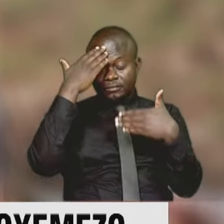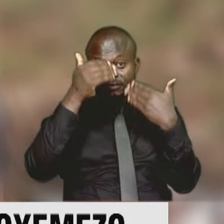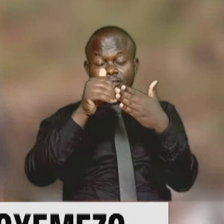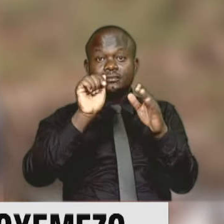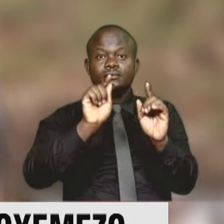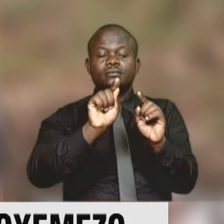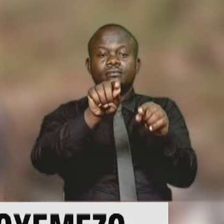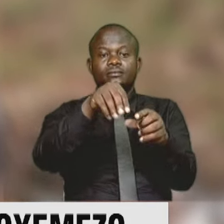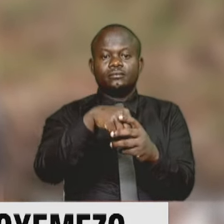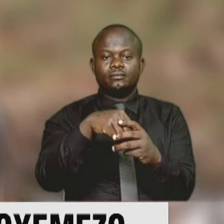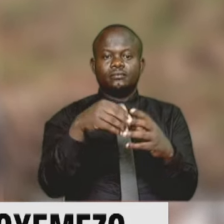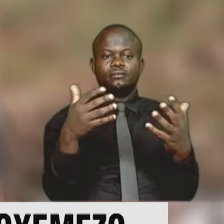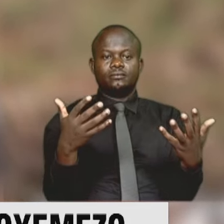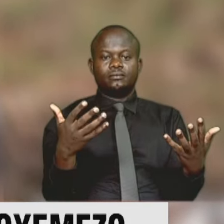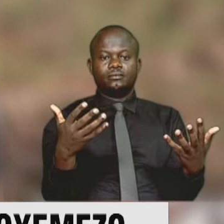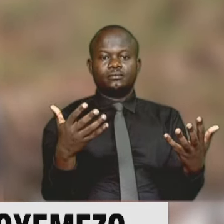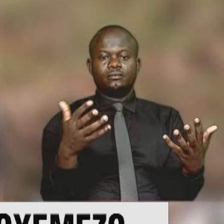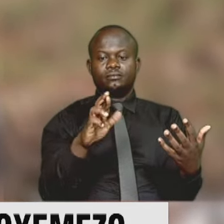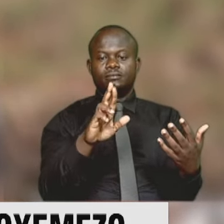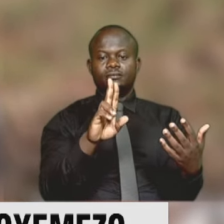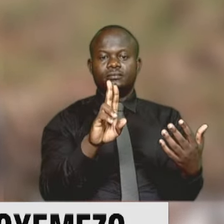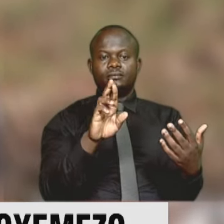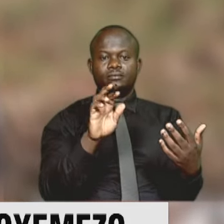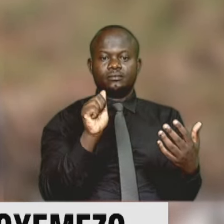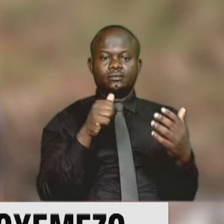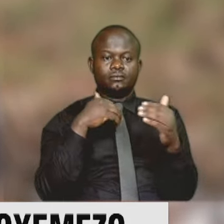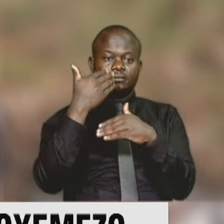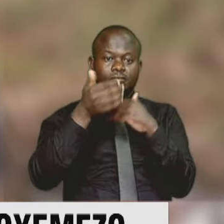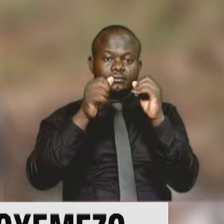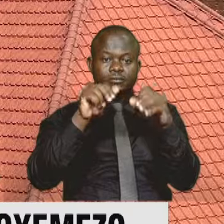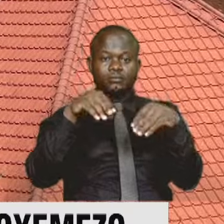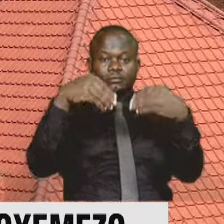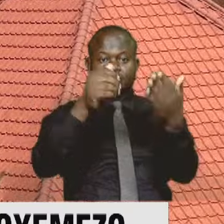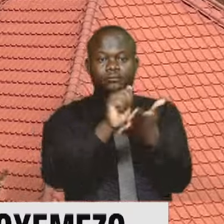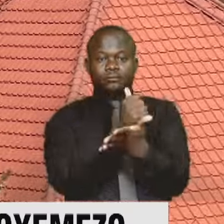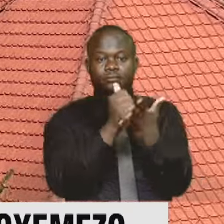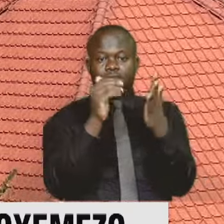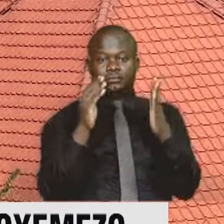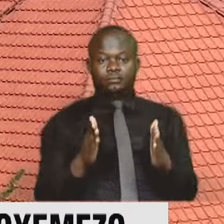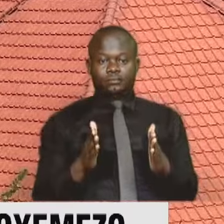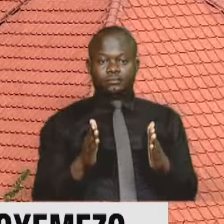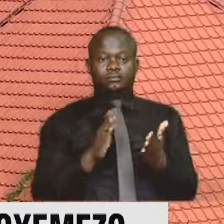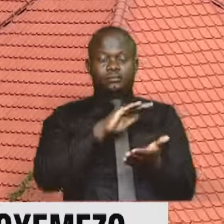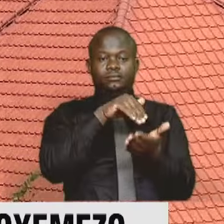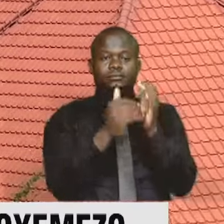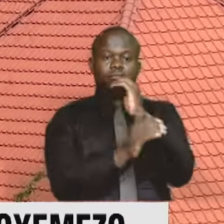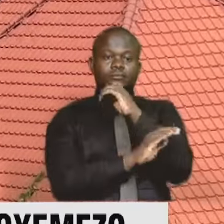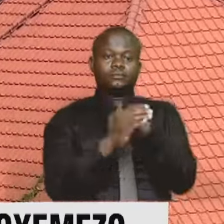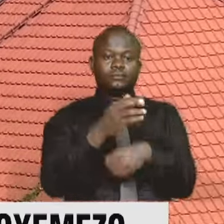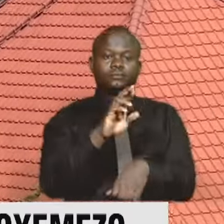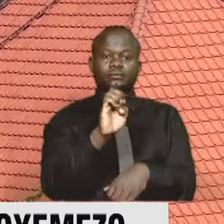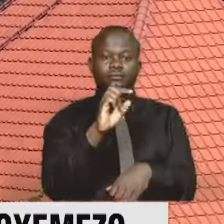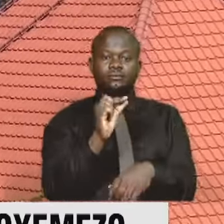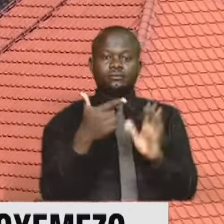muri iyo rura babashe kubona bya byangombwa. Ikigo cy'igihugu cy'ingufu REG kigaragaza ko hafashwe iki